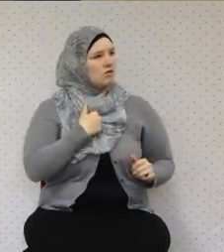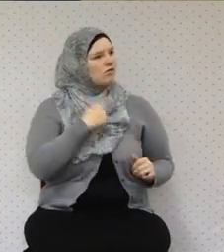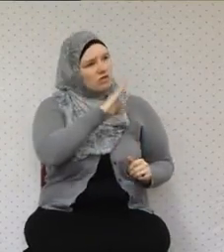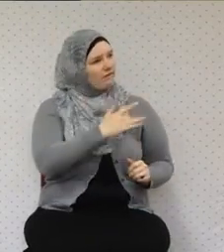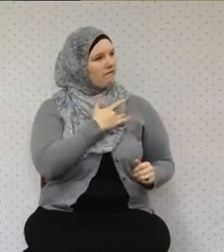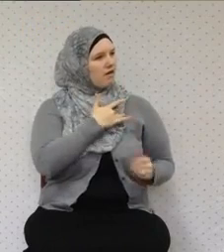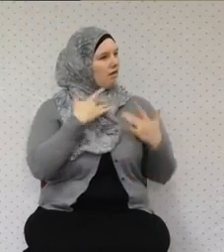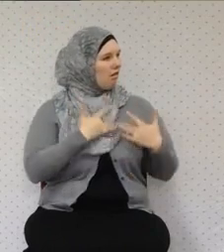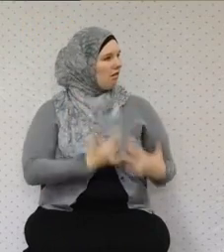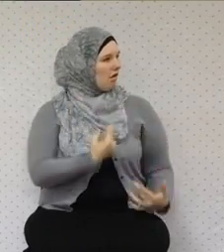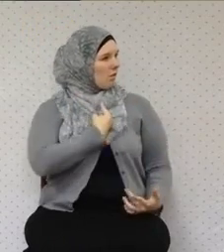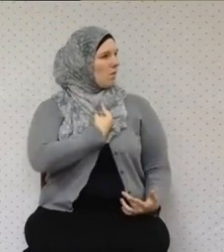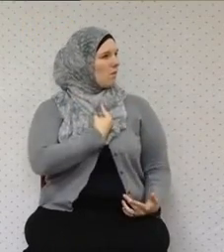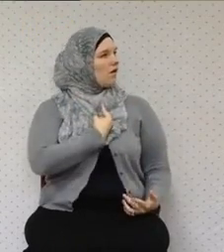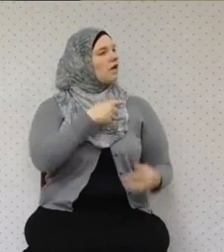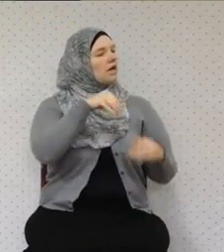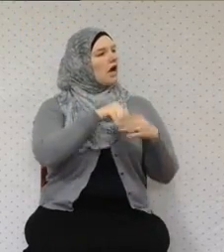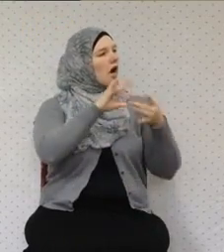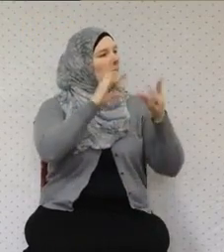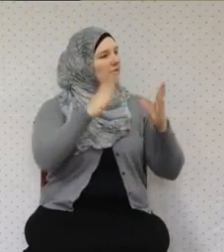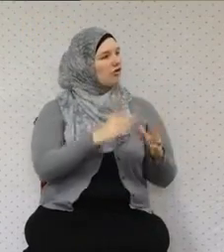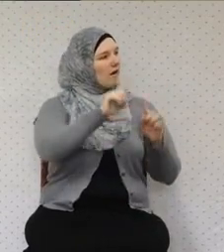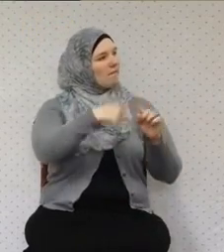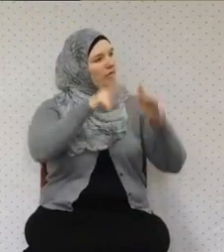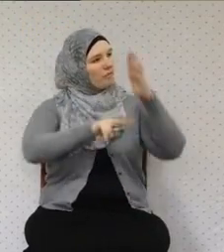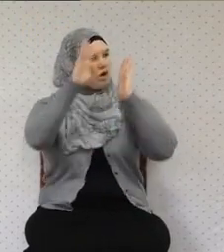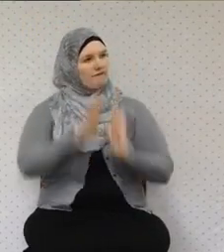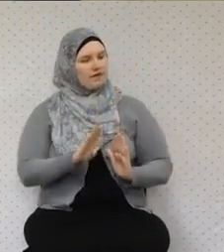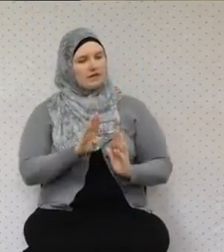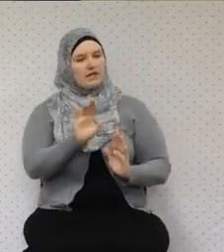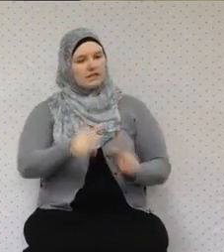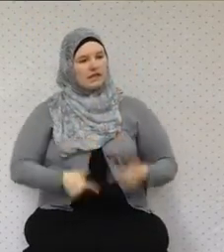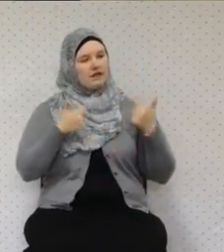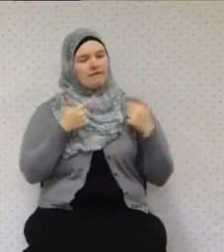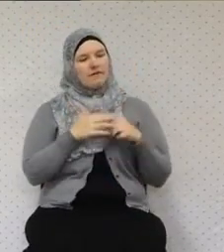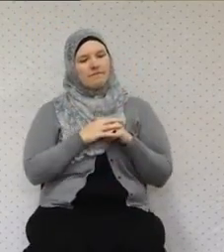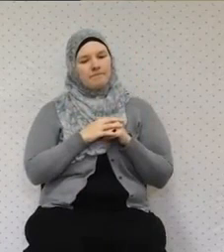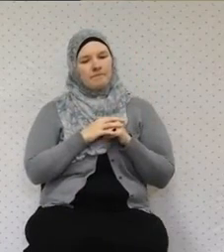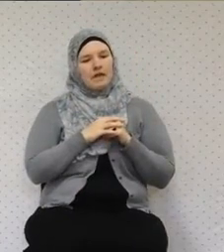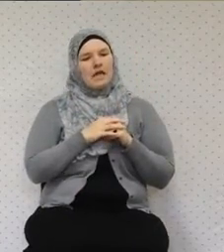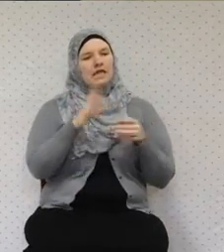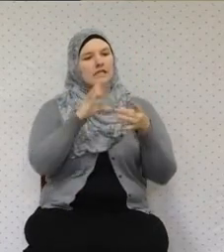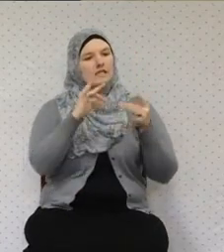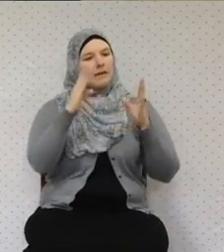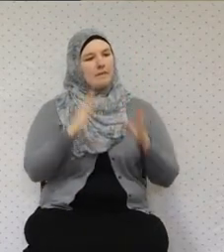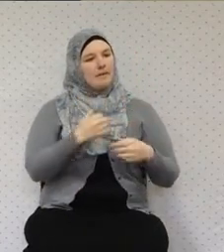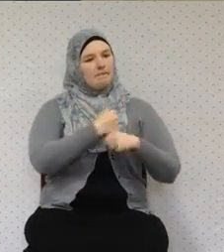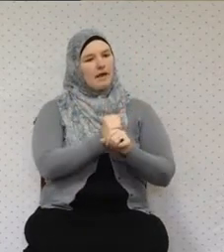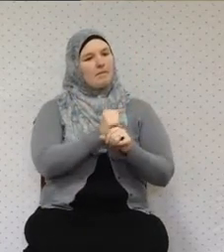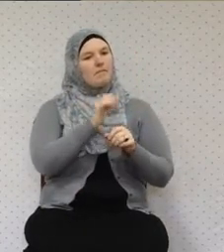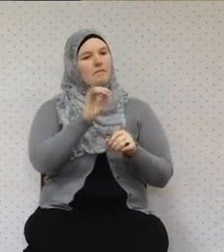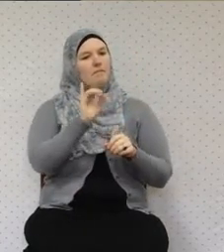In a commentary of the Prophet ﷺ about the statement that was made by